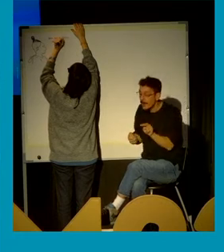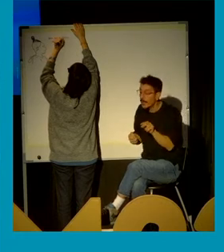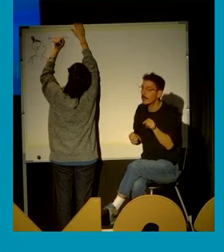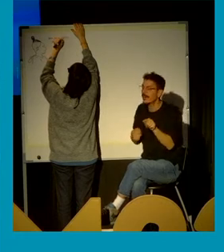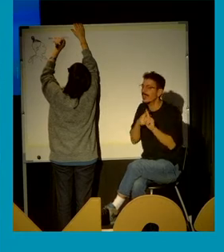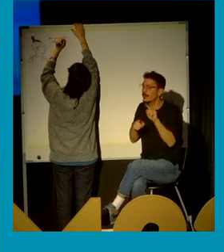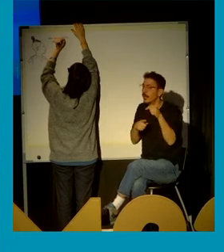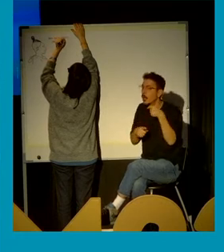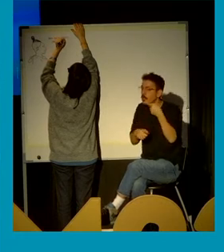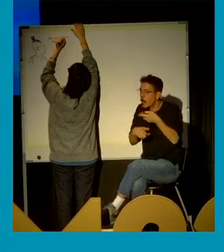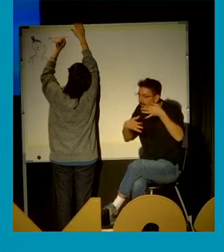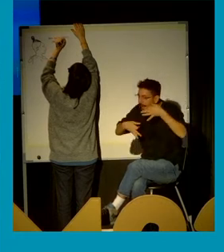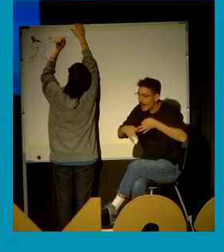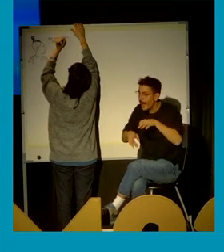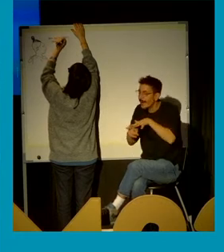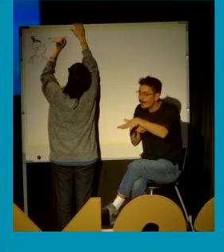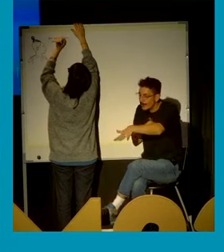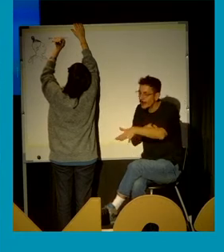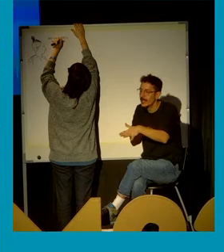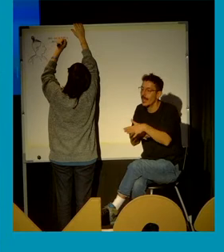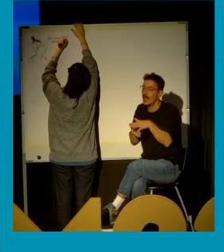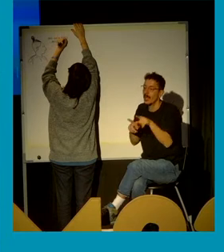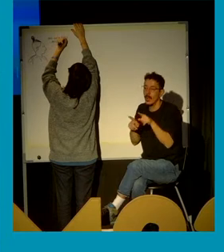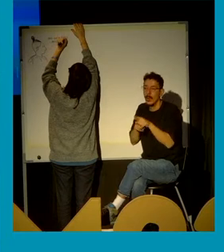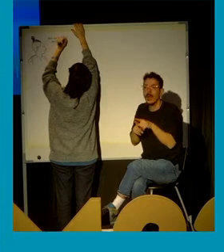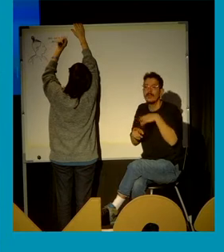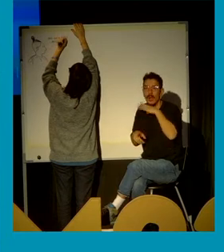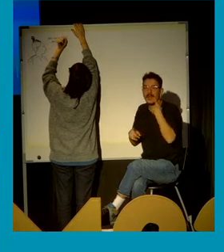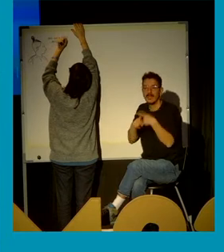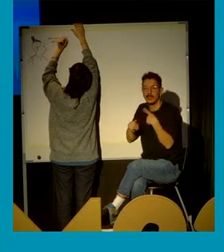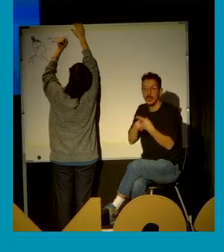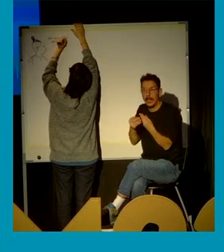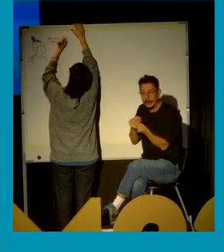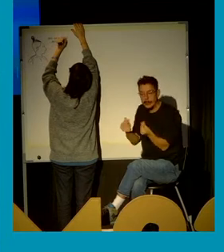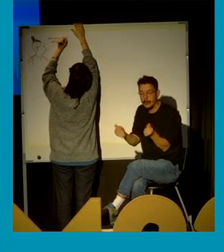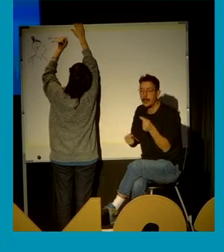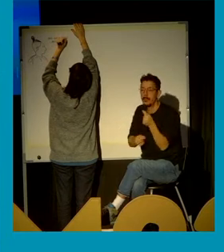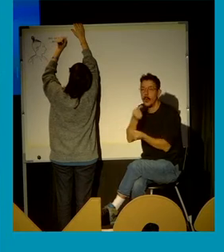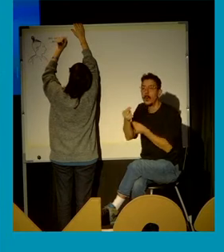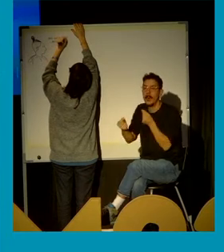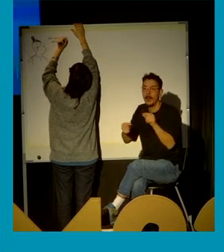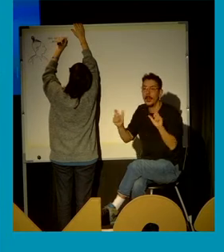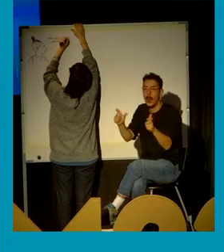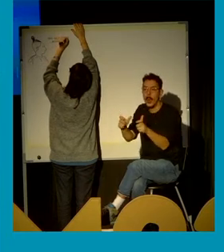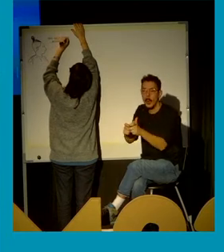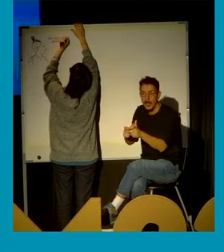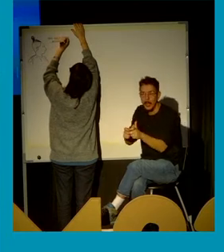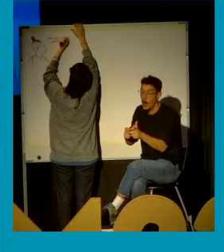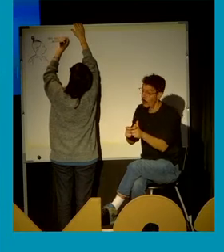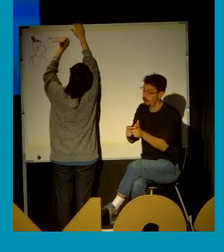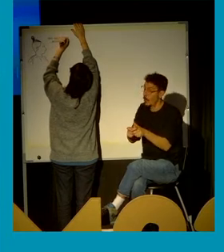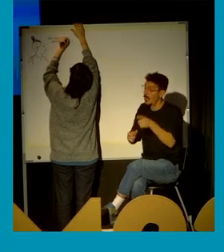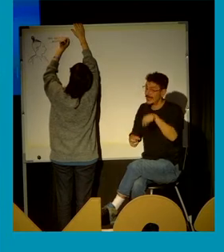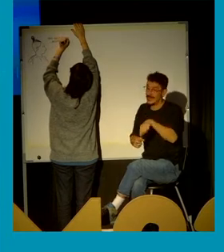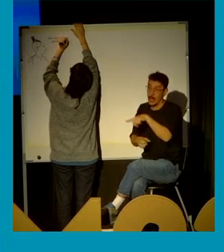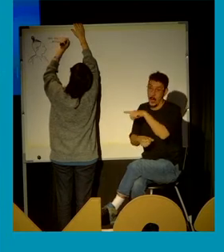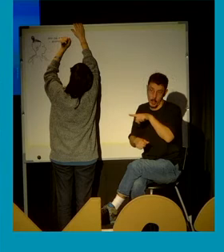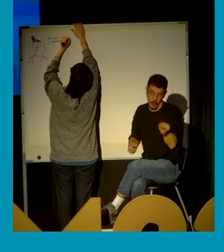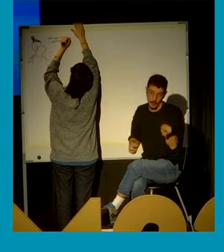real sobre l'erradicació de les violències sexuals. Quin efecte estan tenint aquests avanços